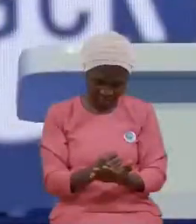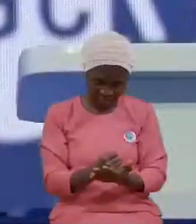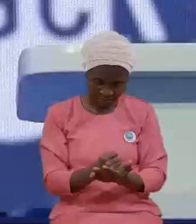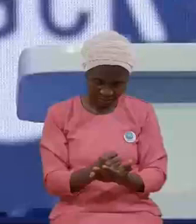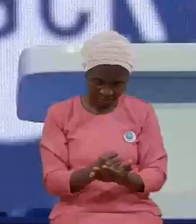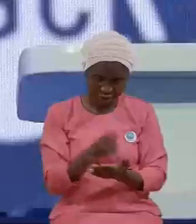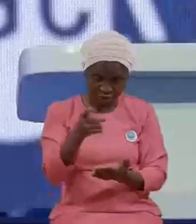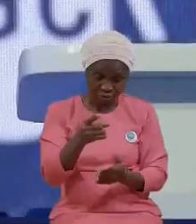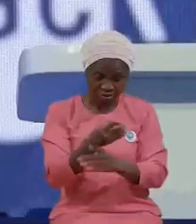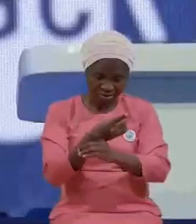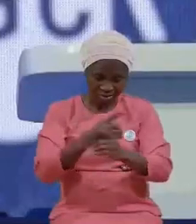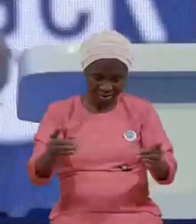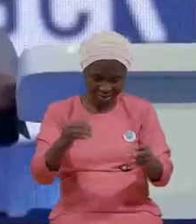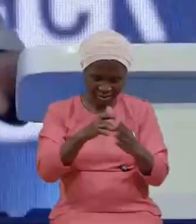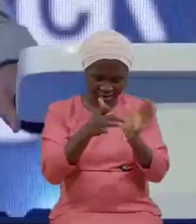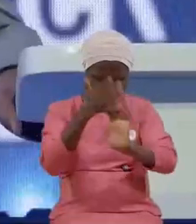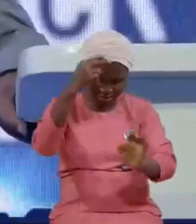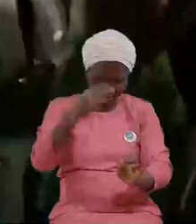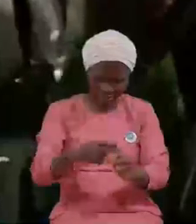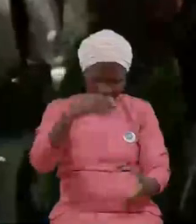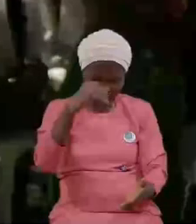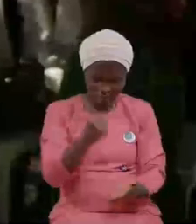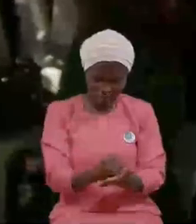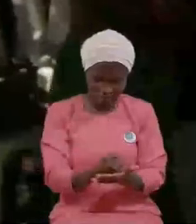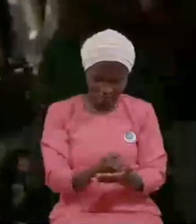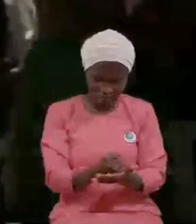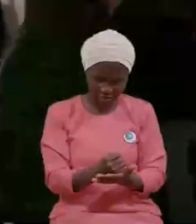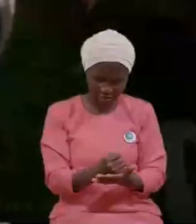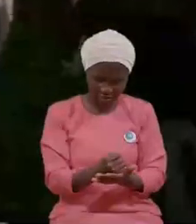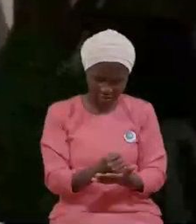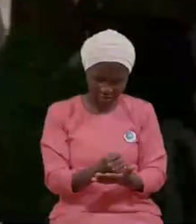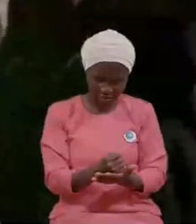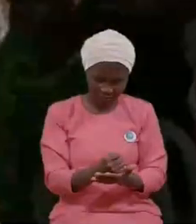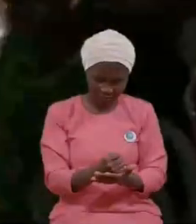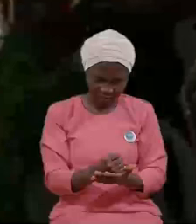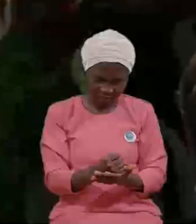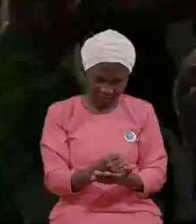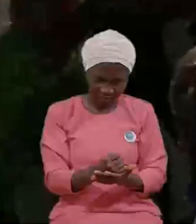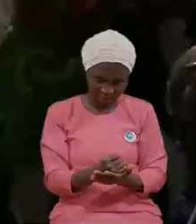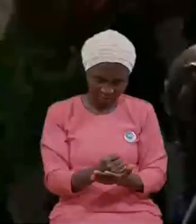Délivré, vous êtes délivré au nom de Jésus.